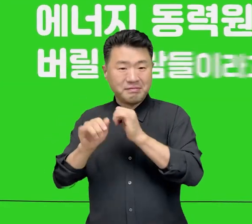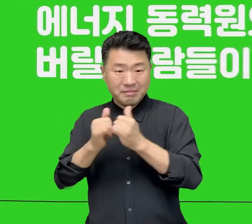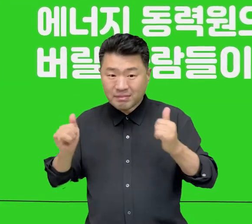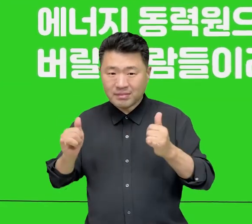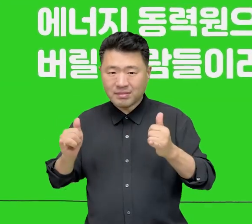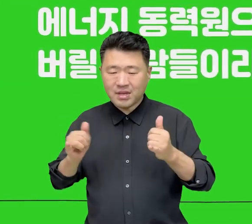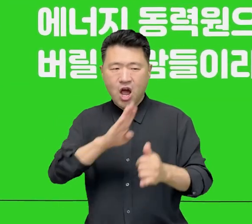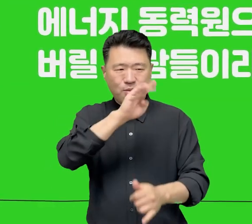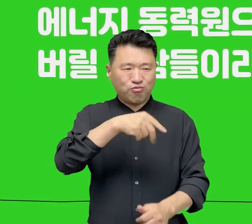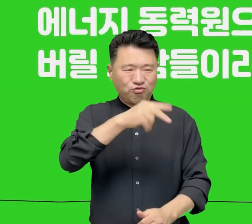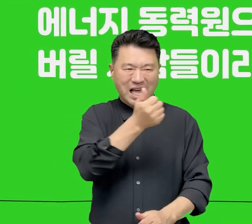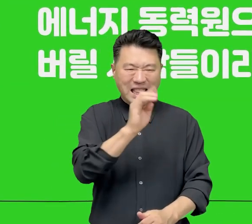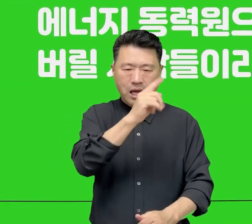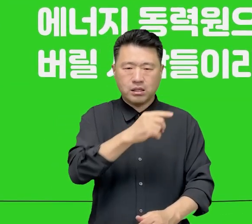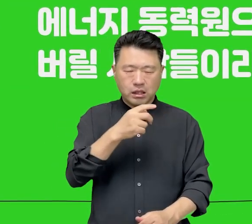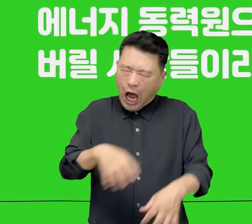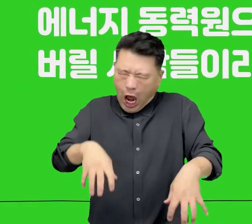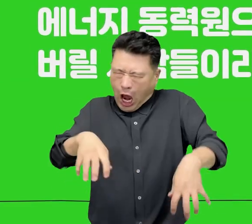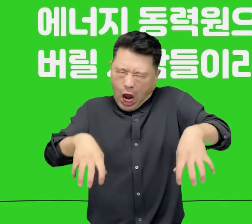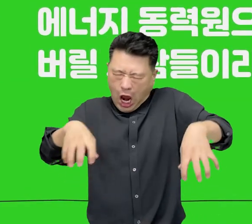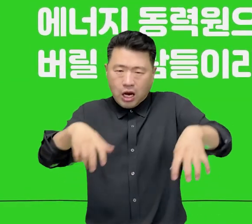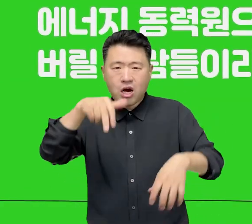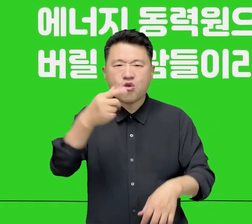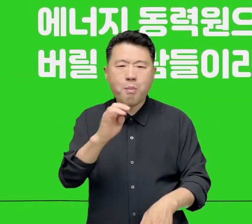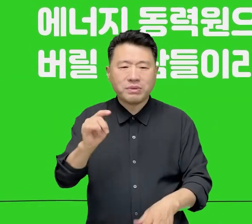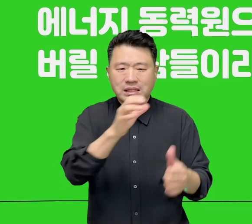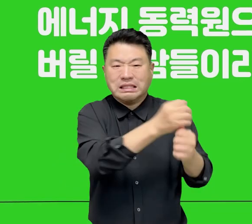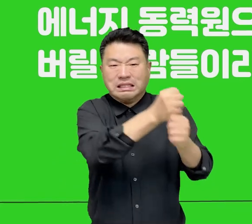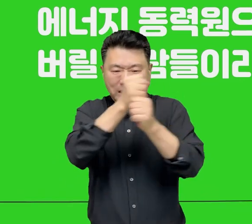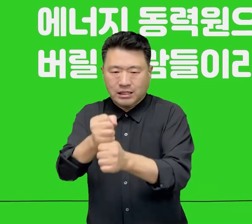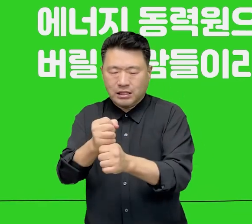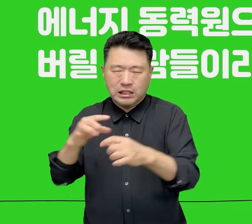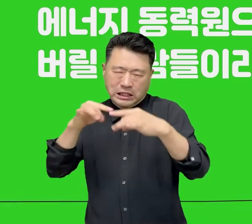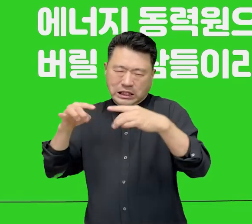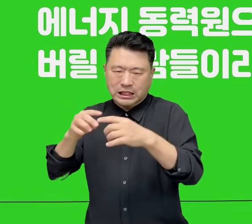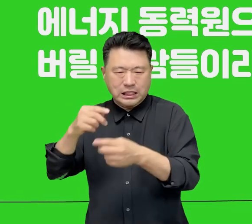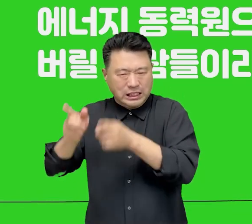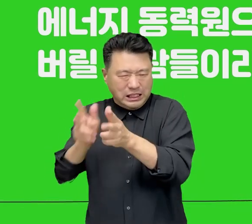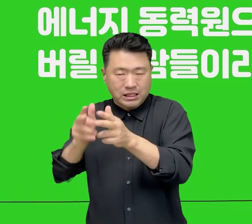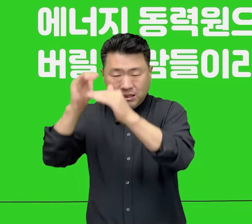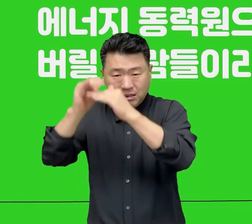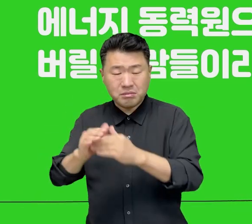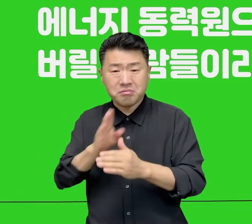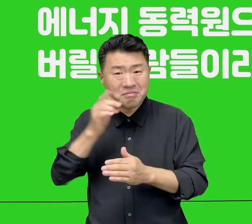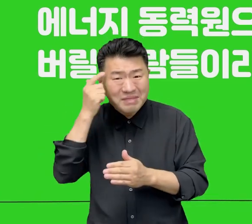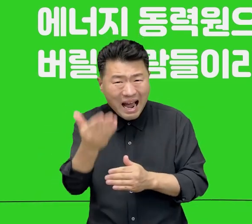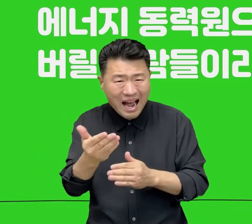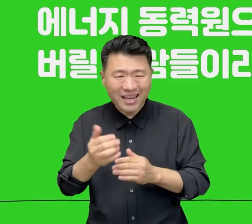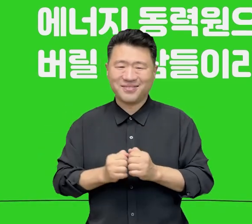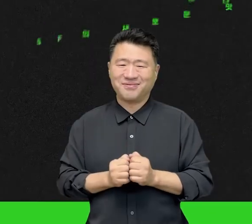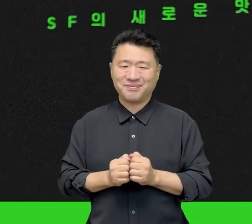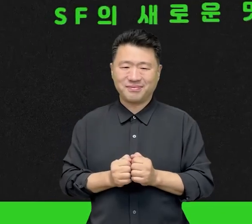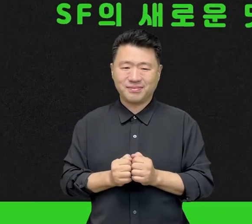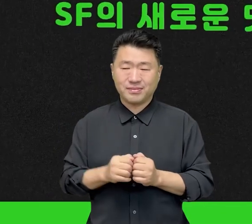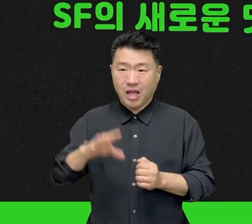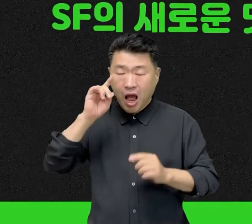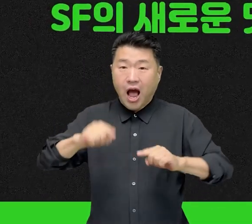한국의 과학자들은 부산행의 좀비를 붙잡아 에너지 동력원으로 활용해버릴 사람들이라고?